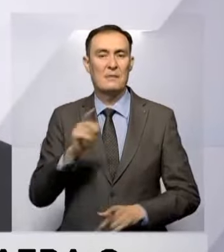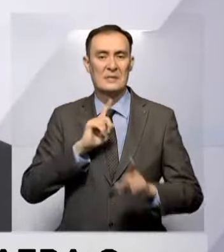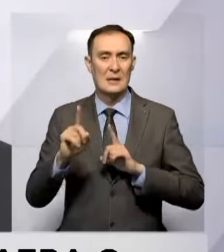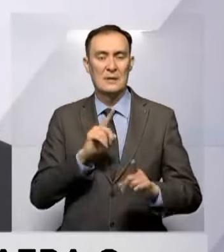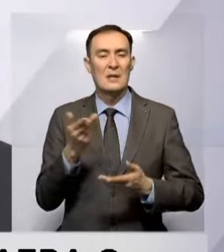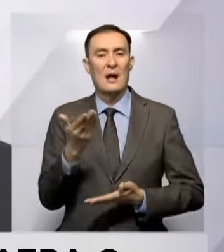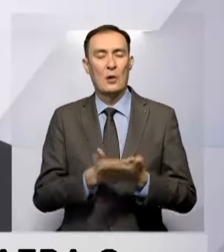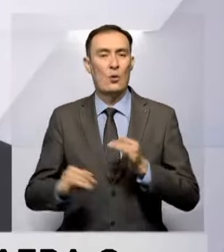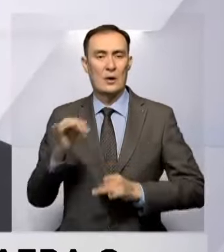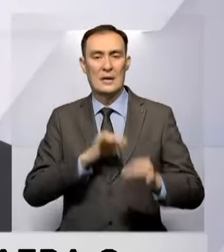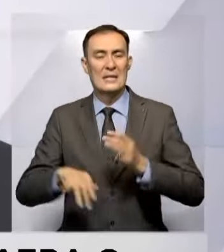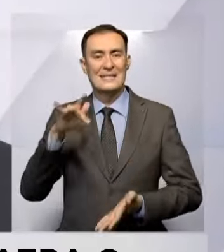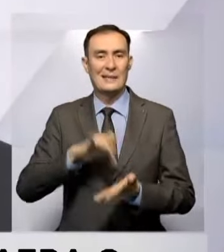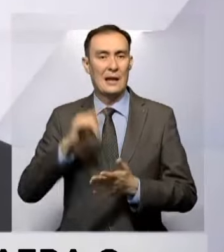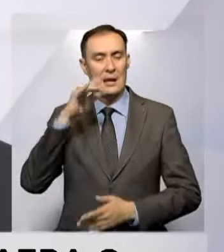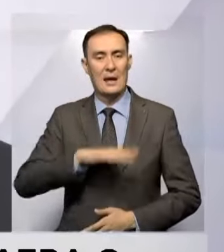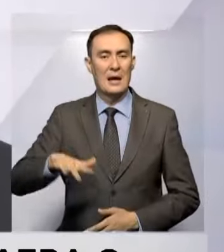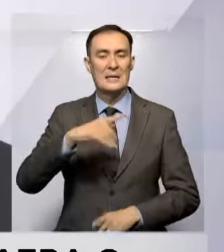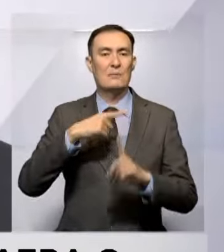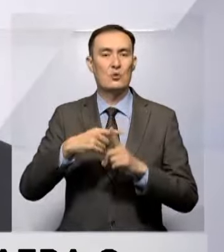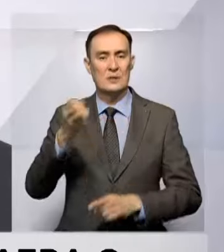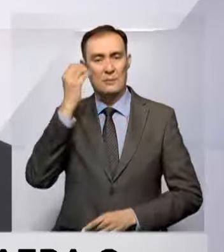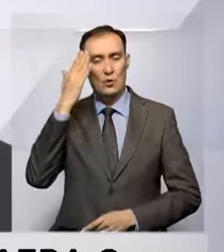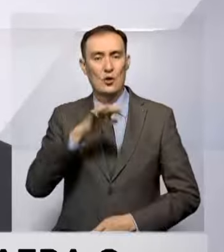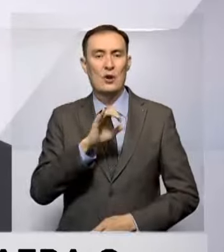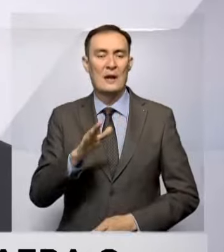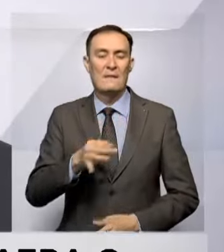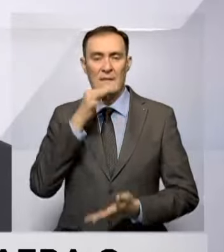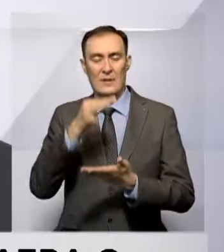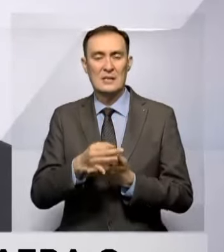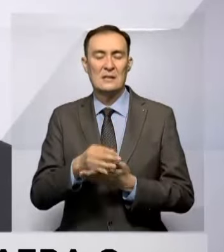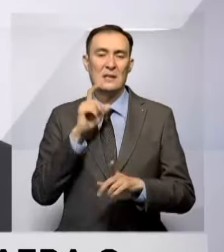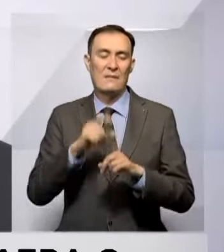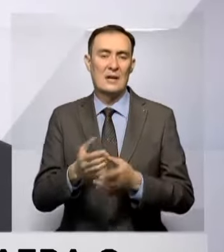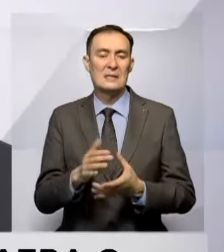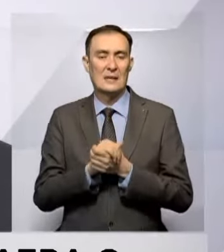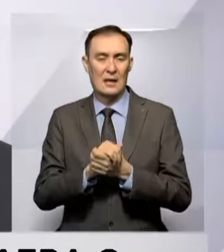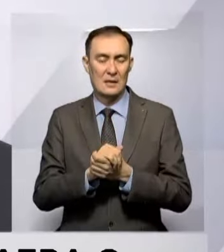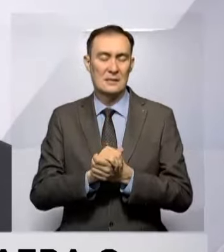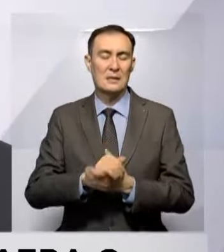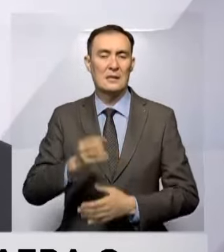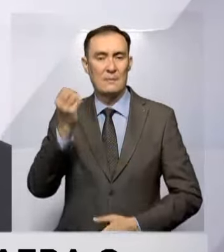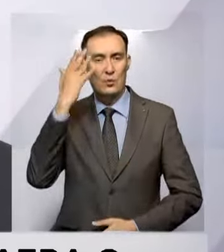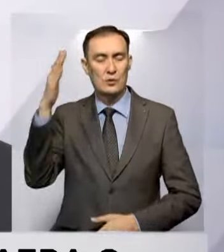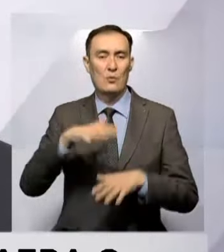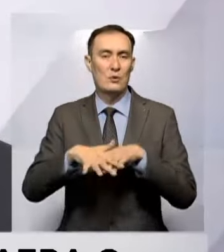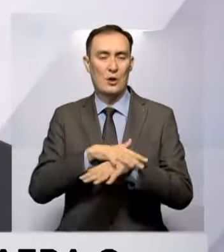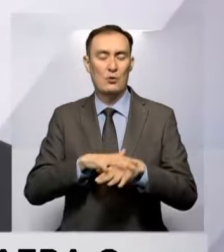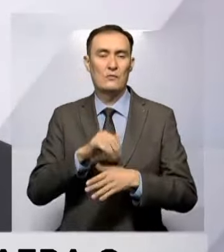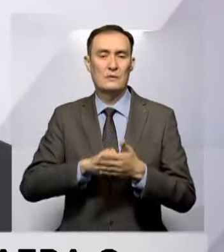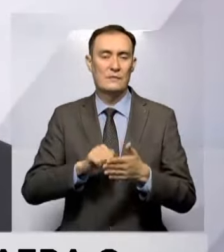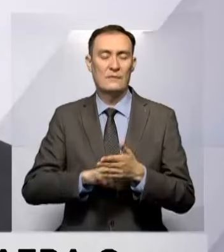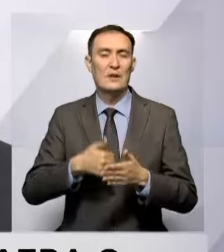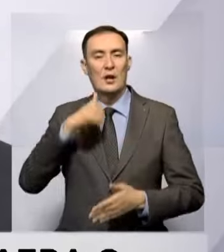саммите диалога «Центральная Азия плюс Япония». Касым-Жомарт Токаев выразил слова солидарности японскому народу в связи с произошедшим